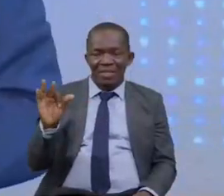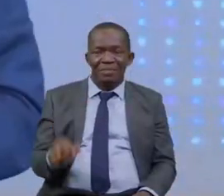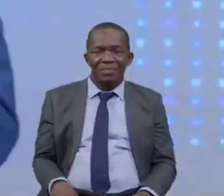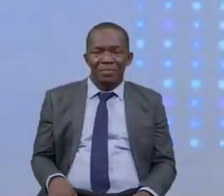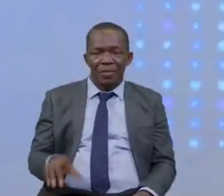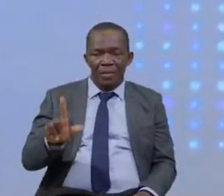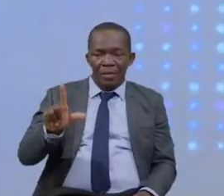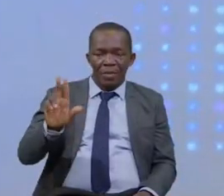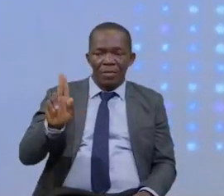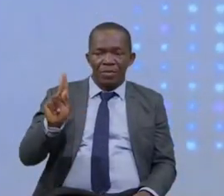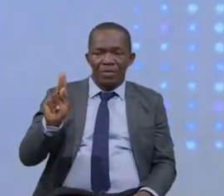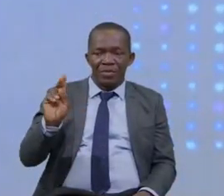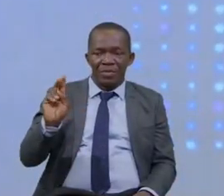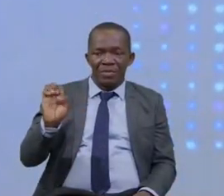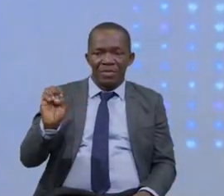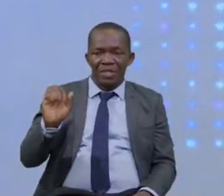Luc 19,